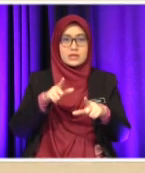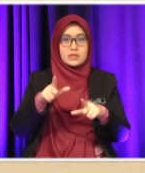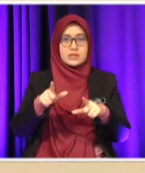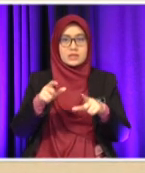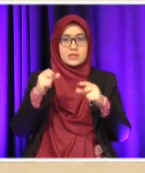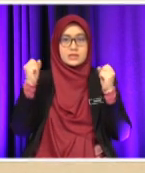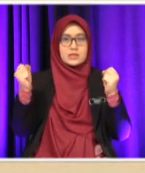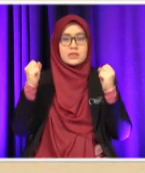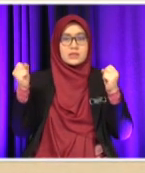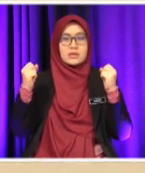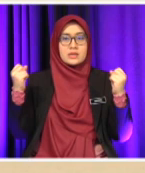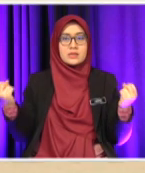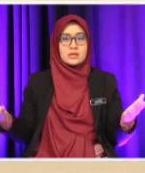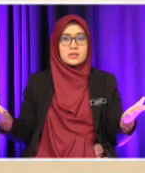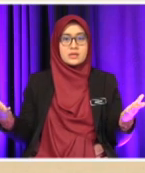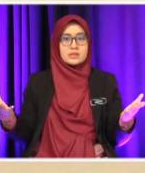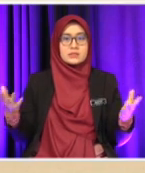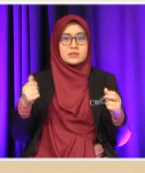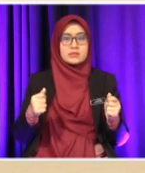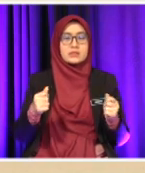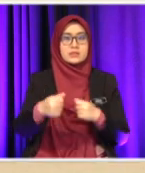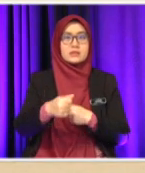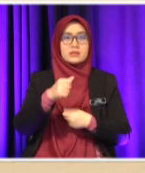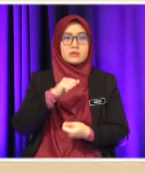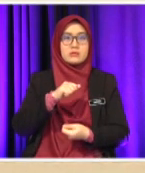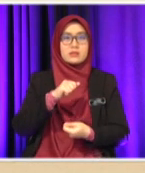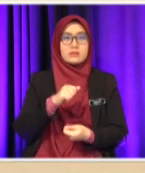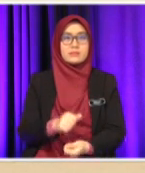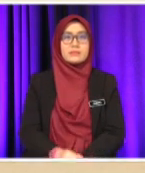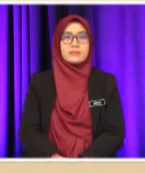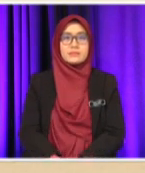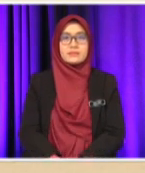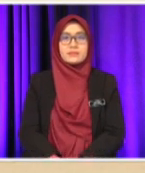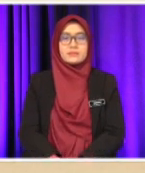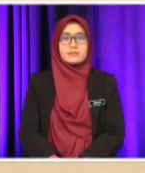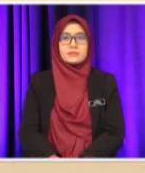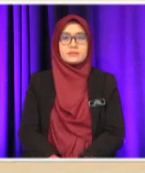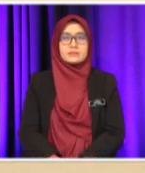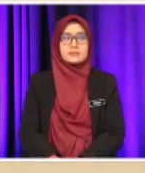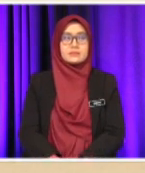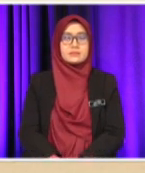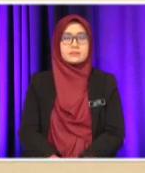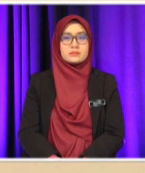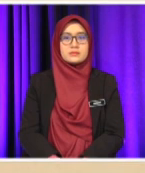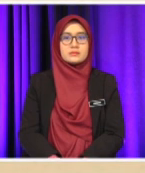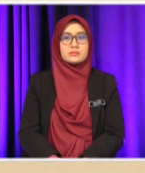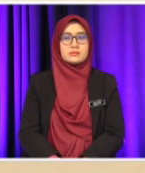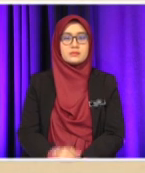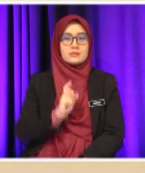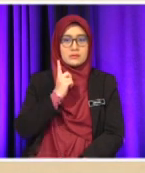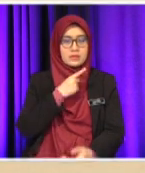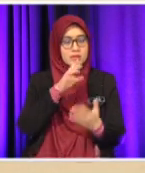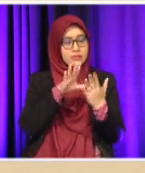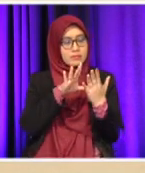Oke terima kasih ya eh langkah-langkah memilih menghiasi akuarium kita pilih tema dulu tadi